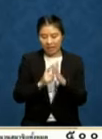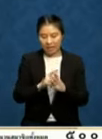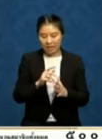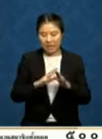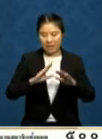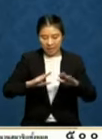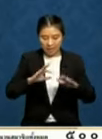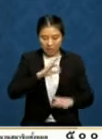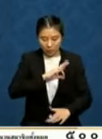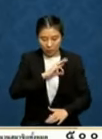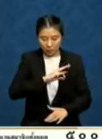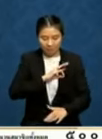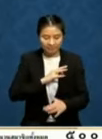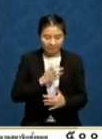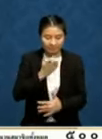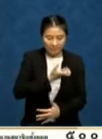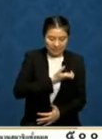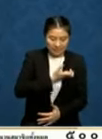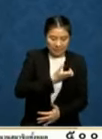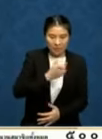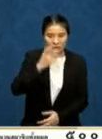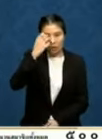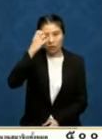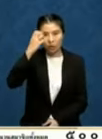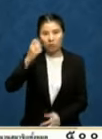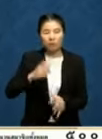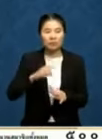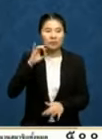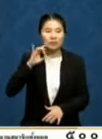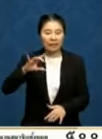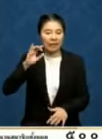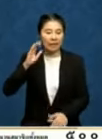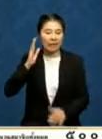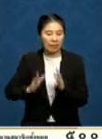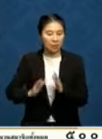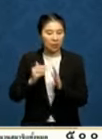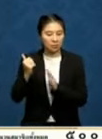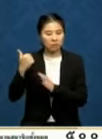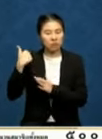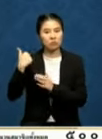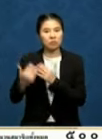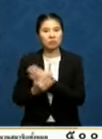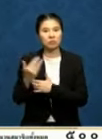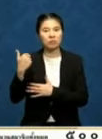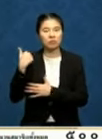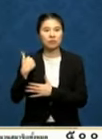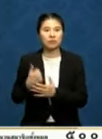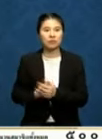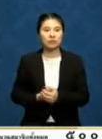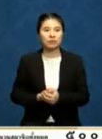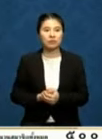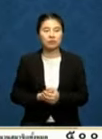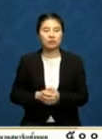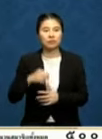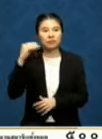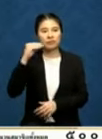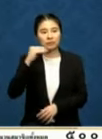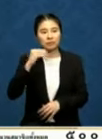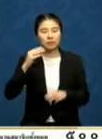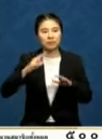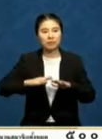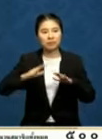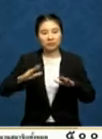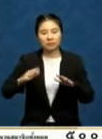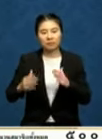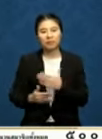ฤติกรรมต่อต้านสังคมมากขึ้นและมีแนวโน้มจะก่อกวนหรือว่ากลั่นแกล้งผู้อื่นในโรงเรียนมากขึ้นแต่ในมุมนึงครับท่านประธานทุกครั้งที่เราตีลูกเราก็ก